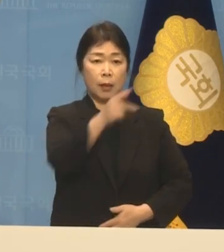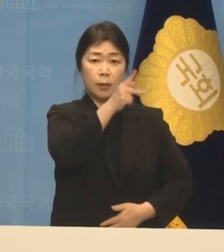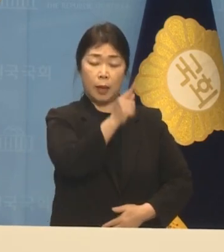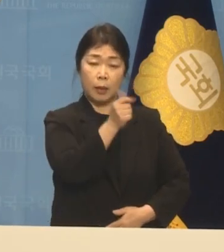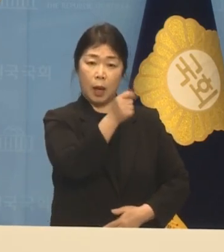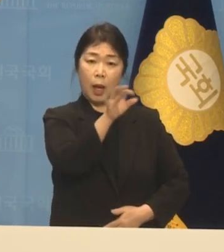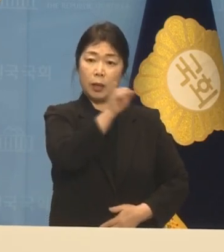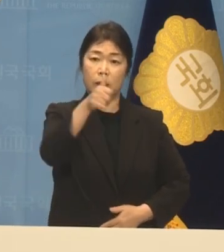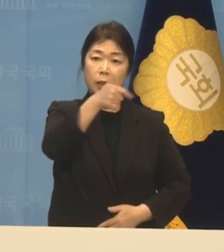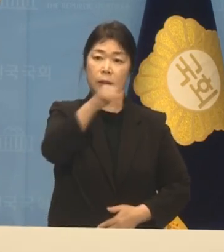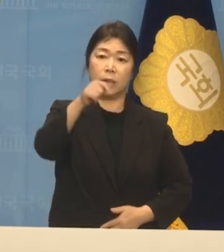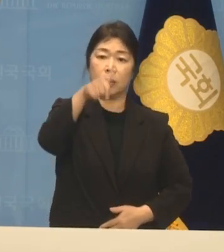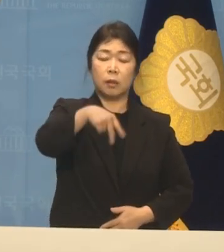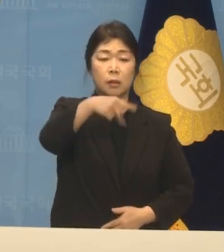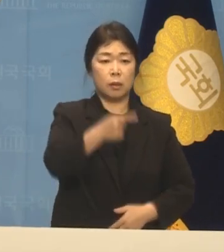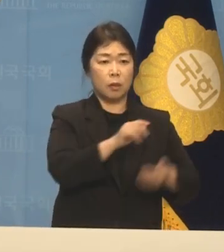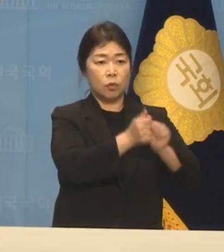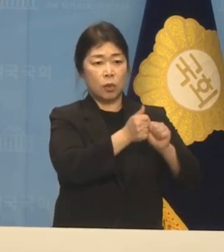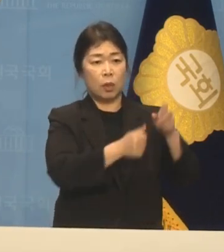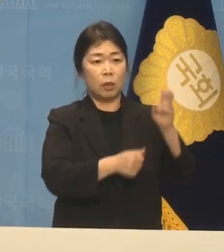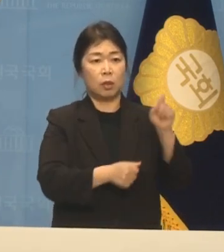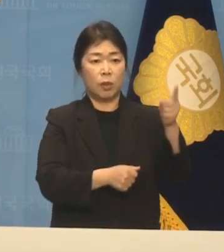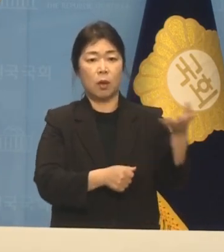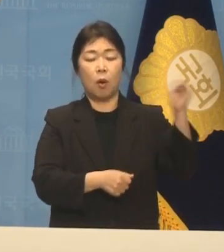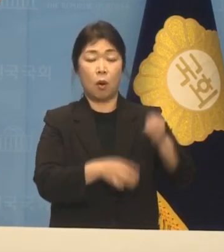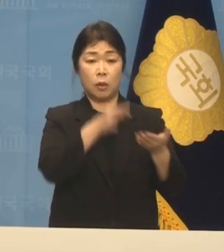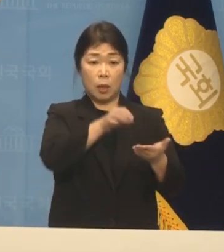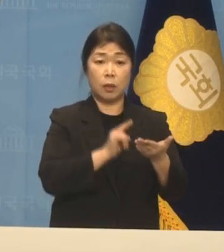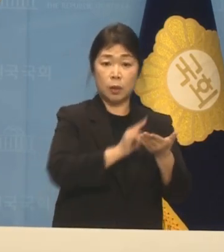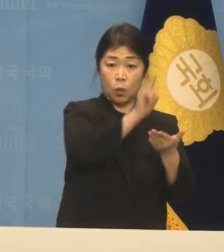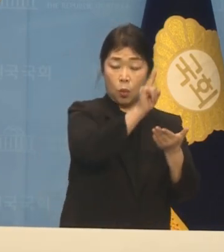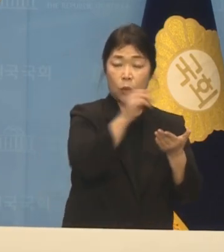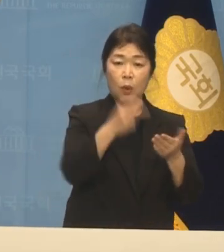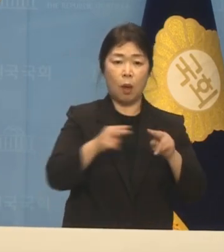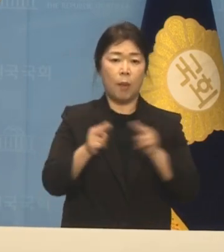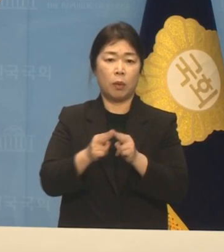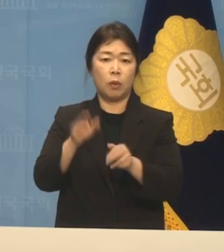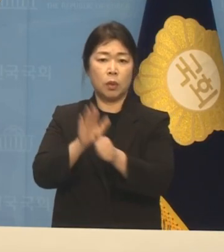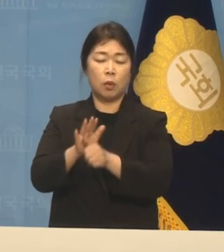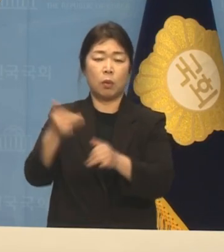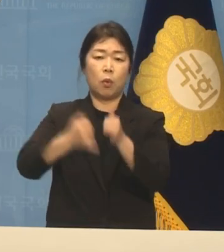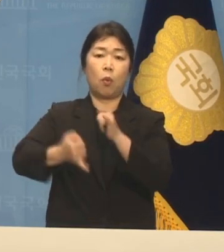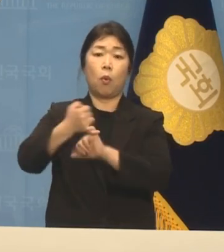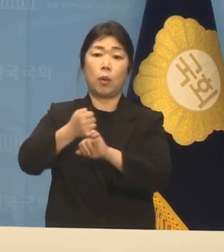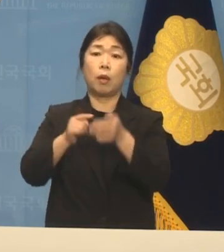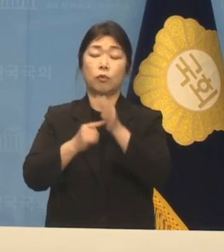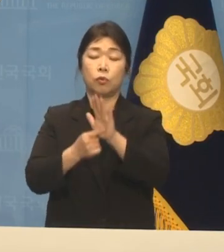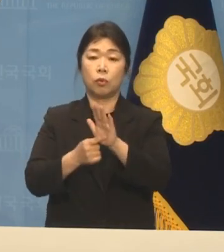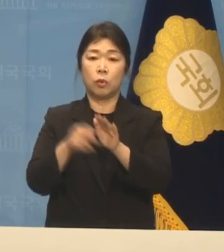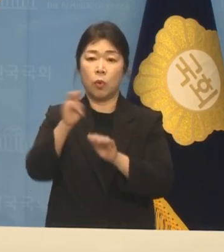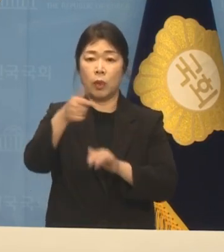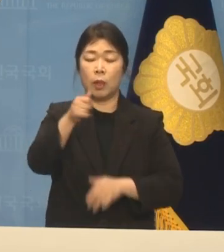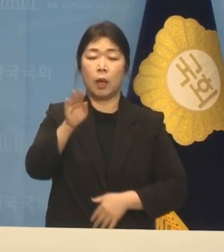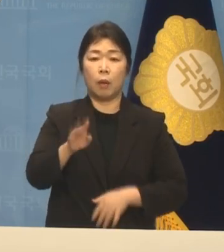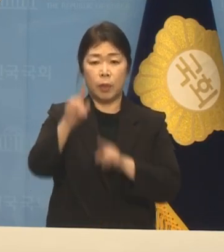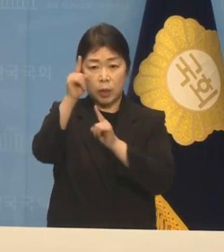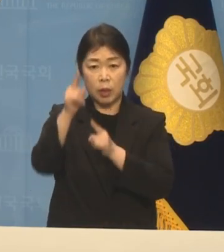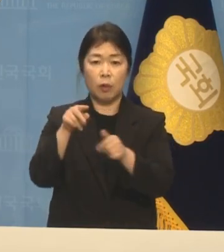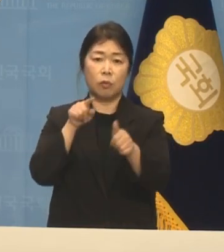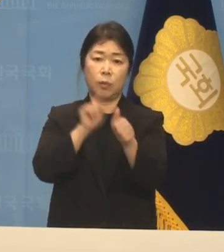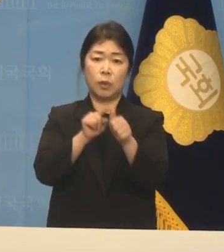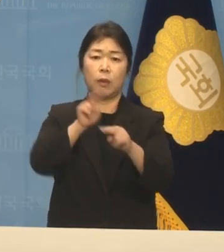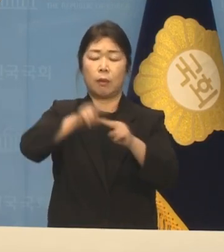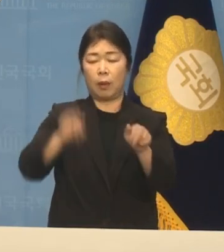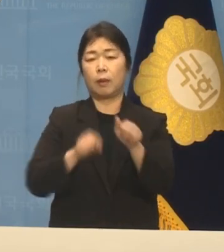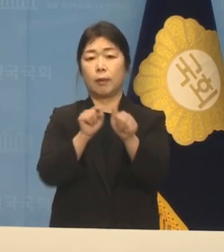SK하이닉스 주식 21억 재산 신고하고 반도체 지원 공약한 용인갑 이원모 후보는